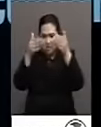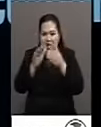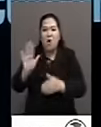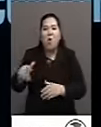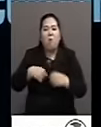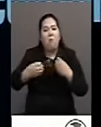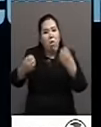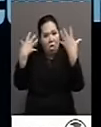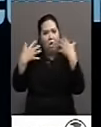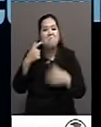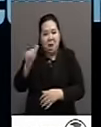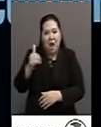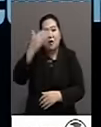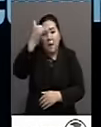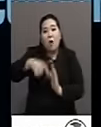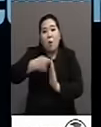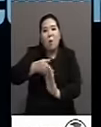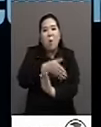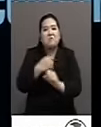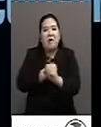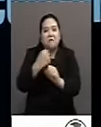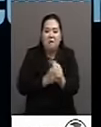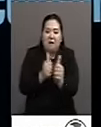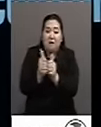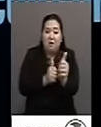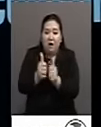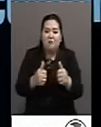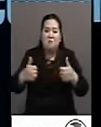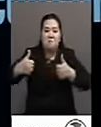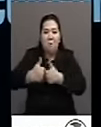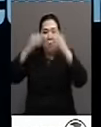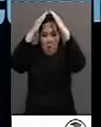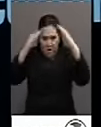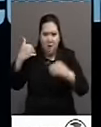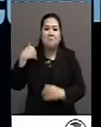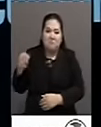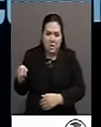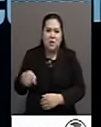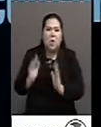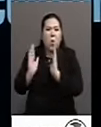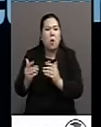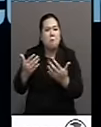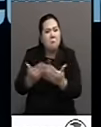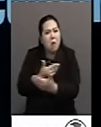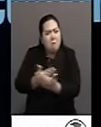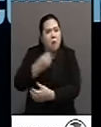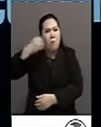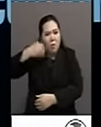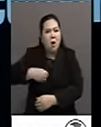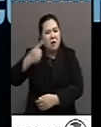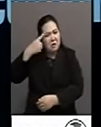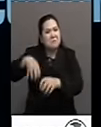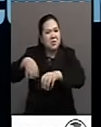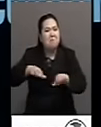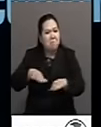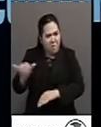านะครับเพราะว่าเพิ่งเล่นมา120นาทีกับเวียดนามนอกจากนี้ผู้เล่น11คนแรกมีการเปลี่ยนแปลงตลอดราวกับว่ายังไม่ลงตัวน